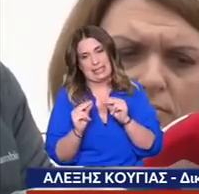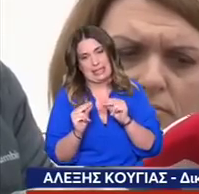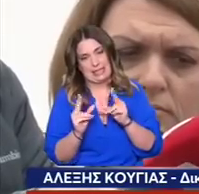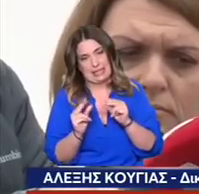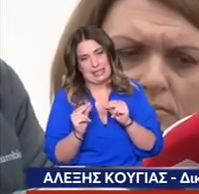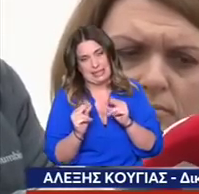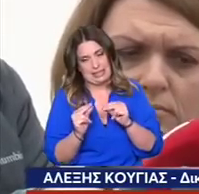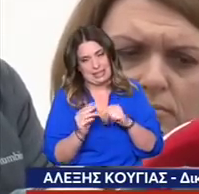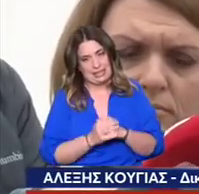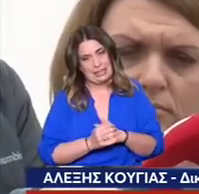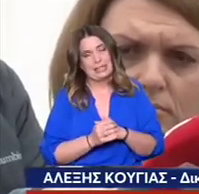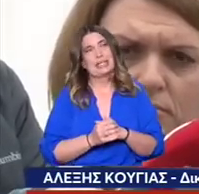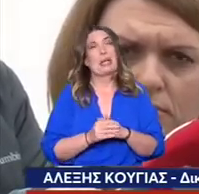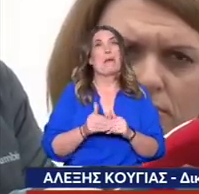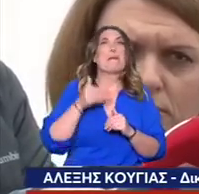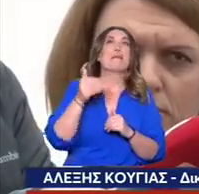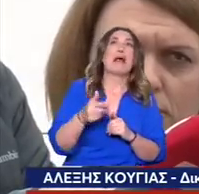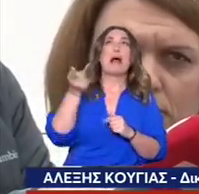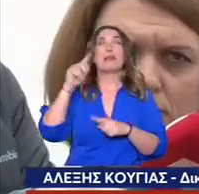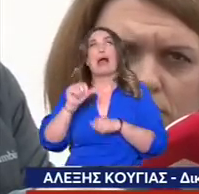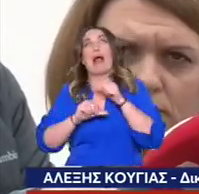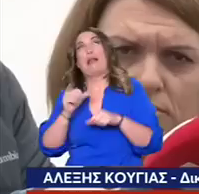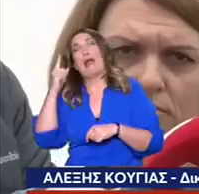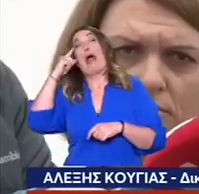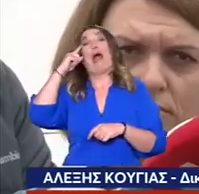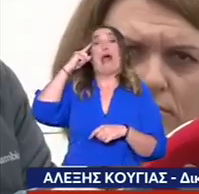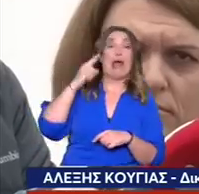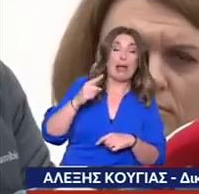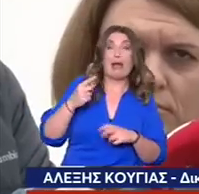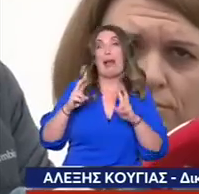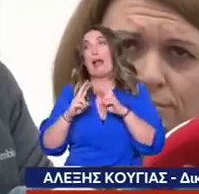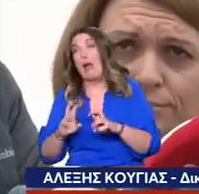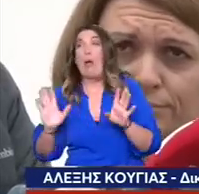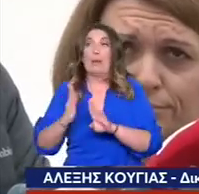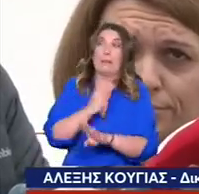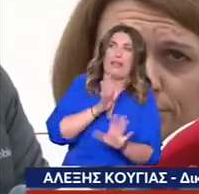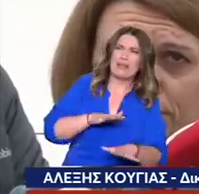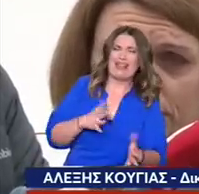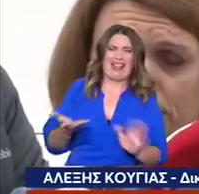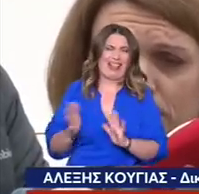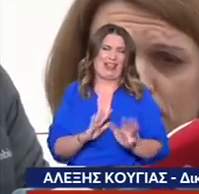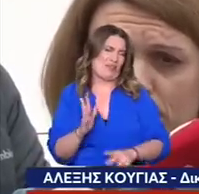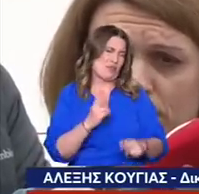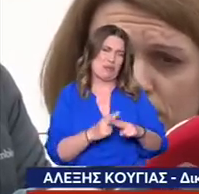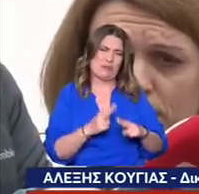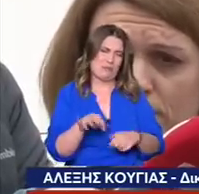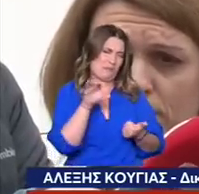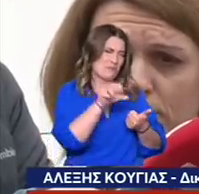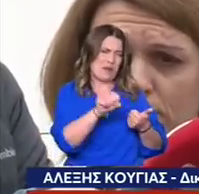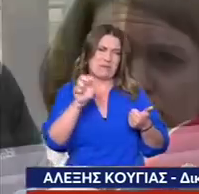ότι είχε εξετάσει την Τζορτζίνα 10 μέρες πριν εισαχθεί στο Καραμαρδάνιο. Αυτό είναι πολύ σημαντικό στοιχείο.